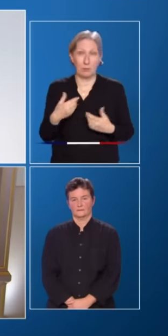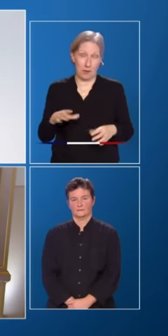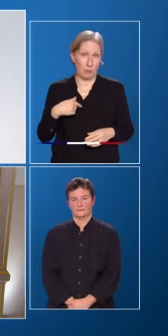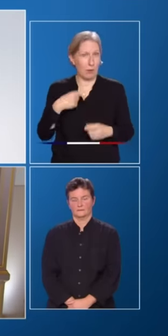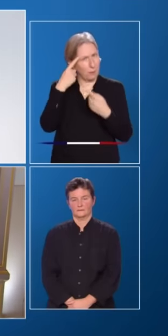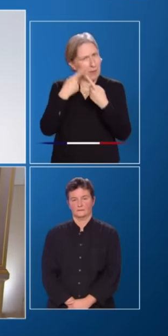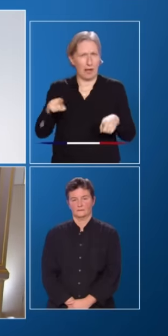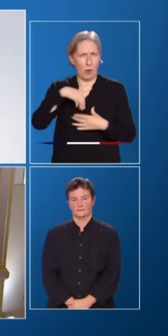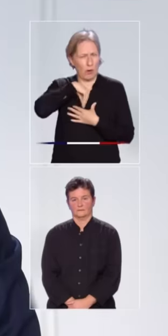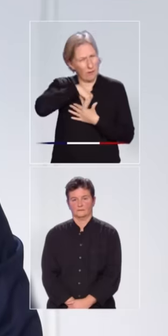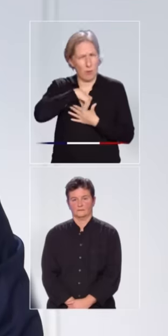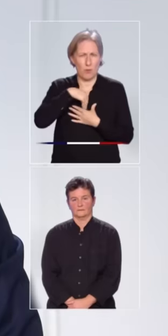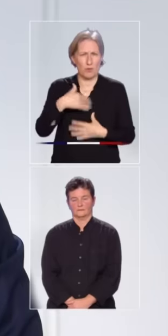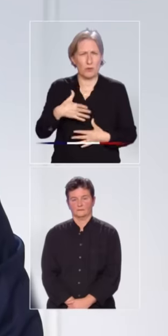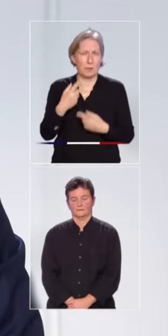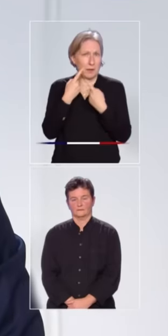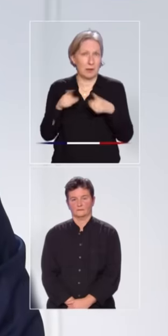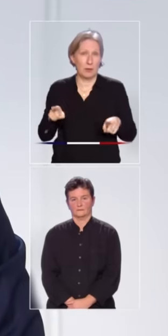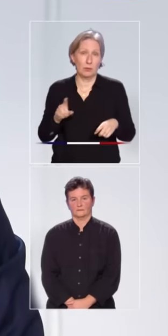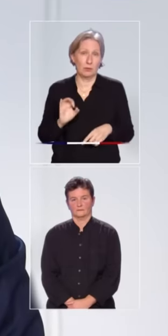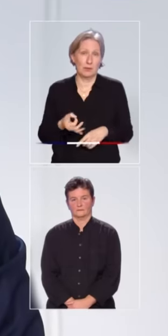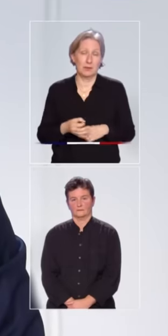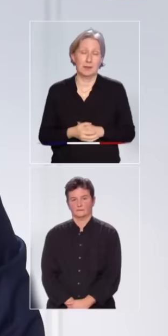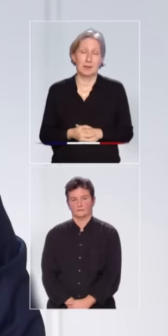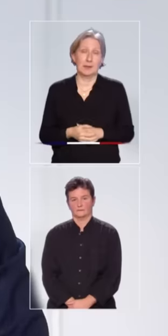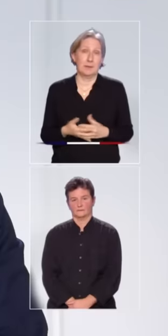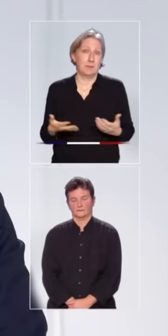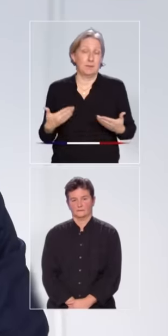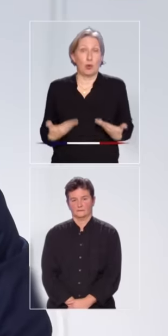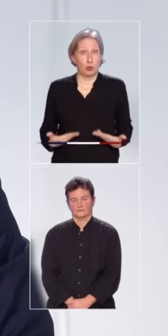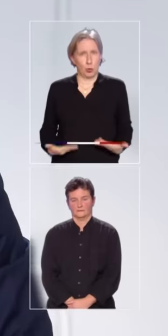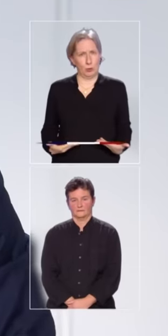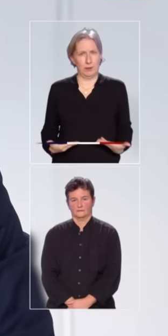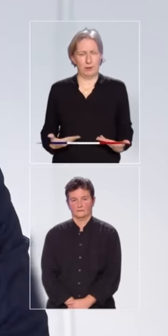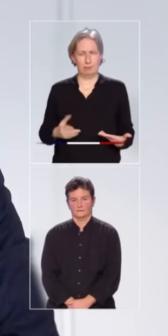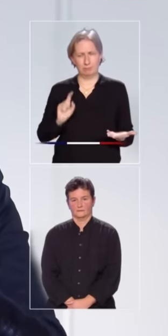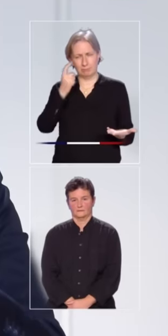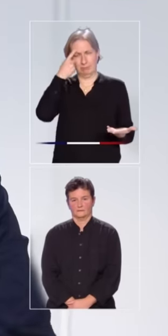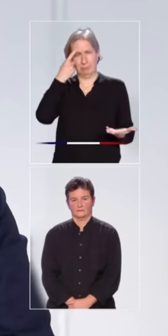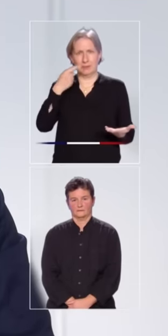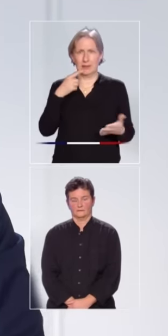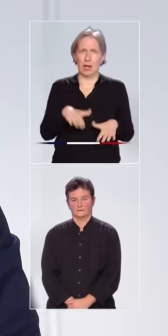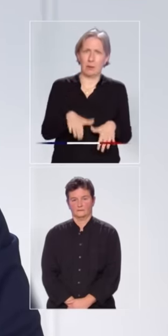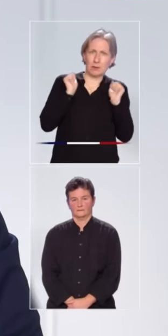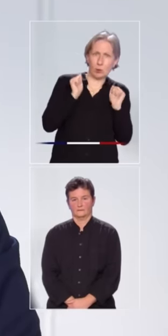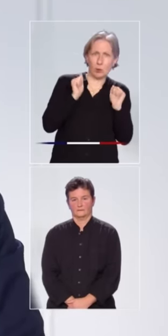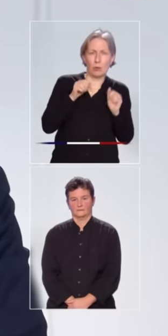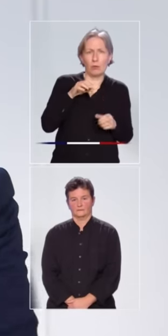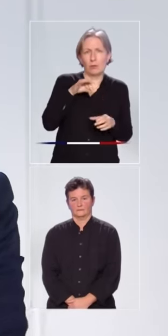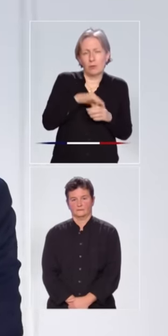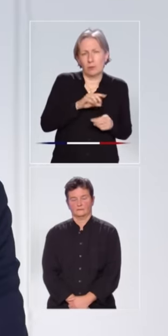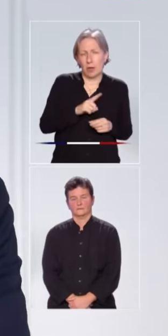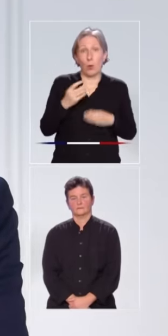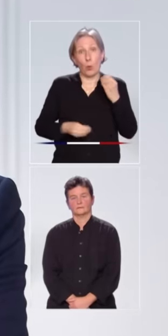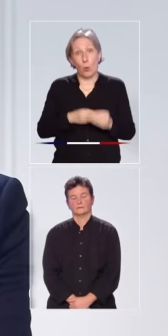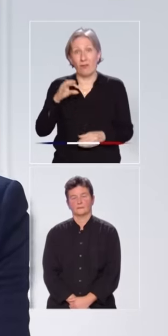désaccord très profond. C'est que je pense qu'aujourd'hui, en conscience, choisir de s'abstenir ou de voter contre un soutien